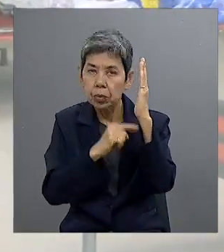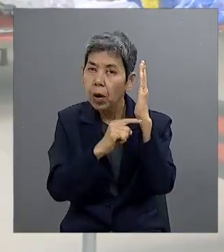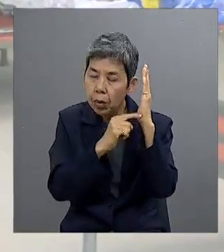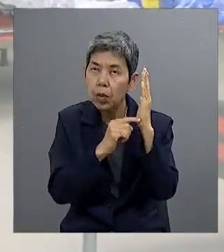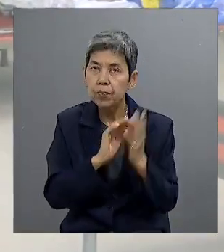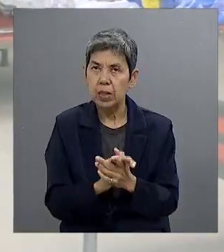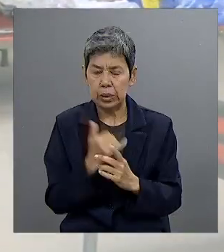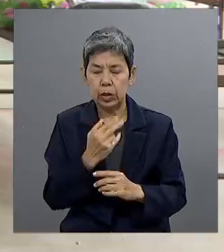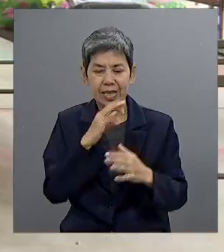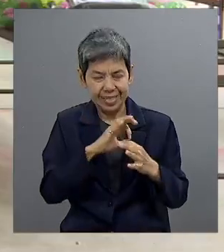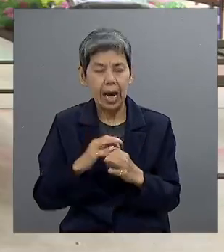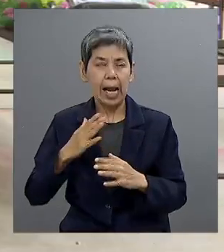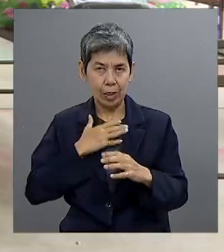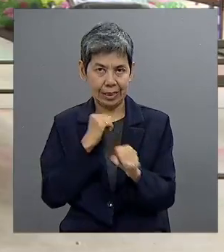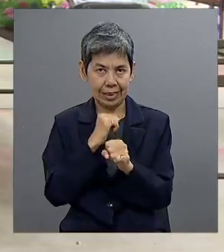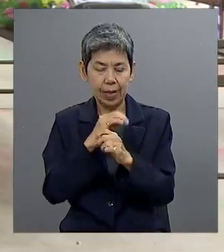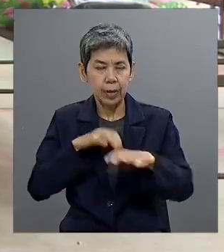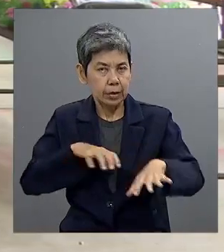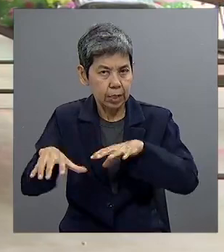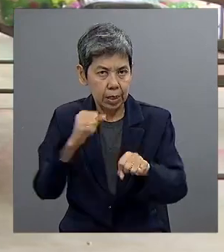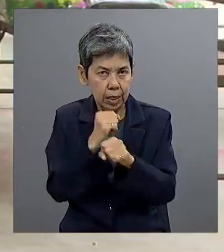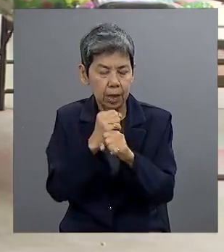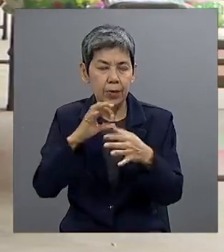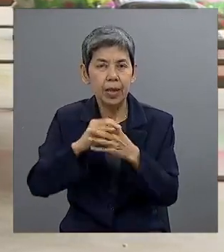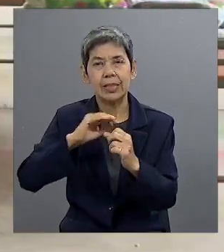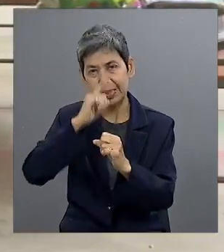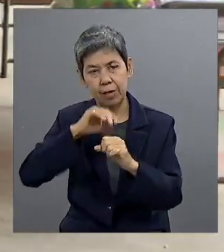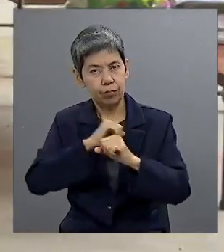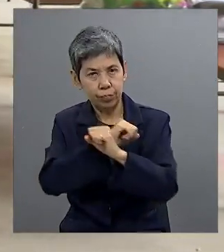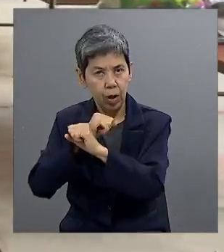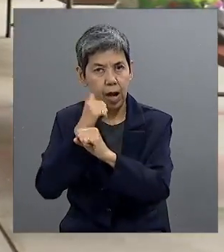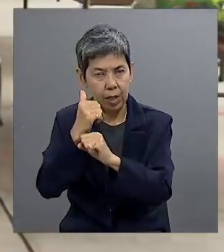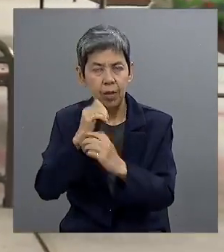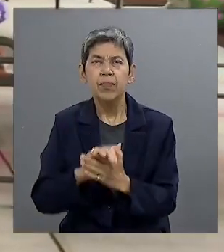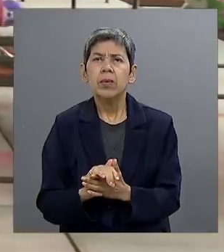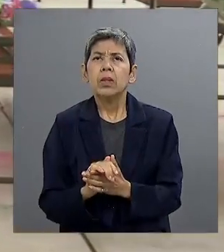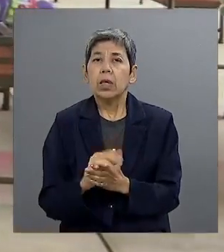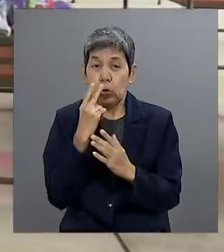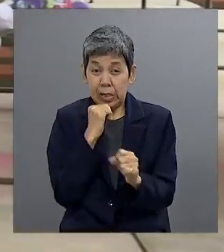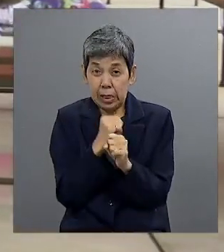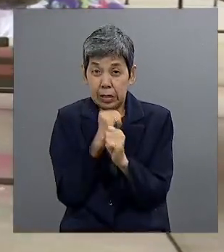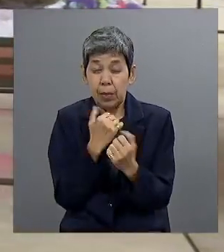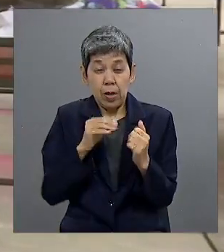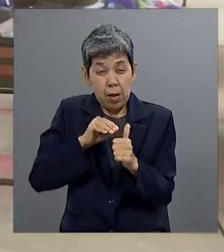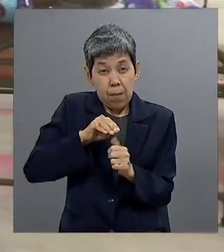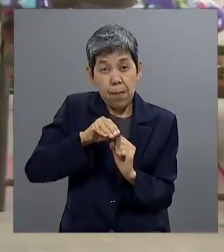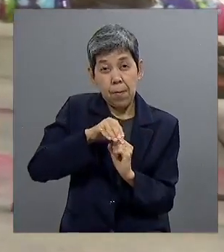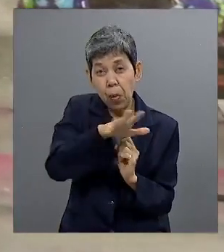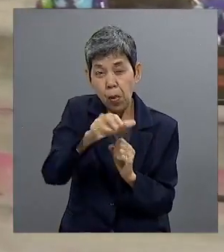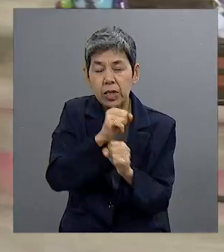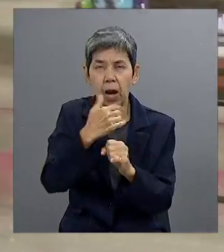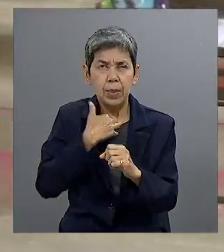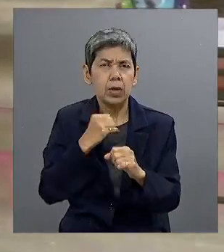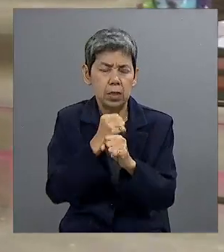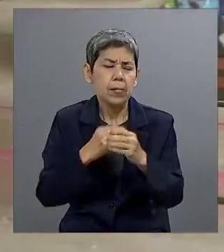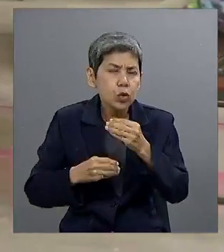ความเชื่อมั่นจะมีต่อการจัดการการแพร่ระบาดของไทยได้นะคะแต่ว่าอัตราเร่งของการระบาดจะทำให้ต้องมีมาตรการอื่นเข้าไป